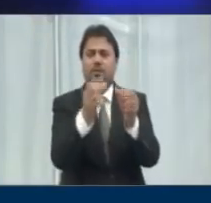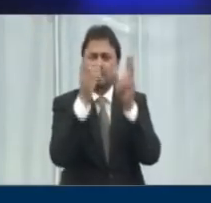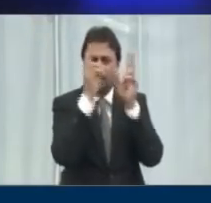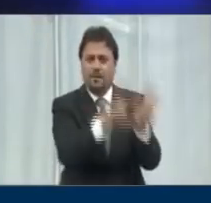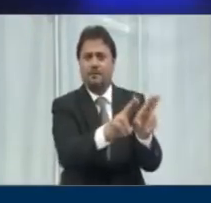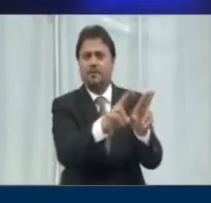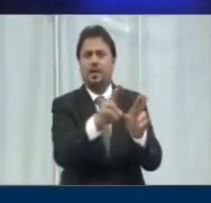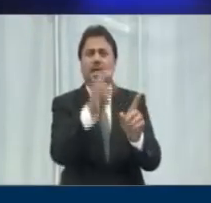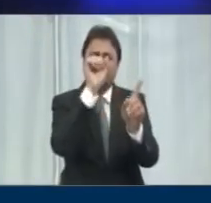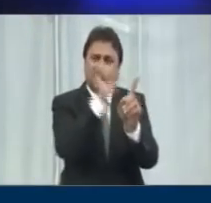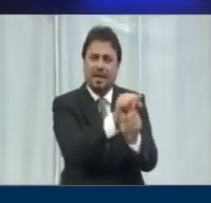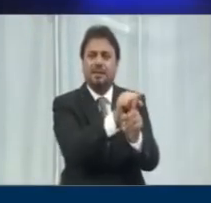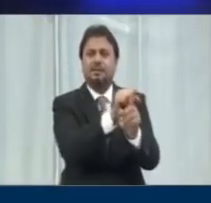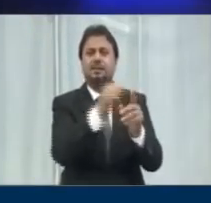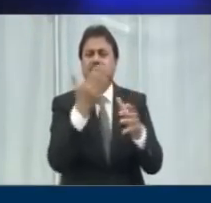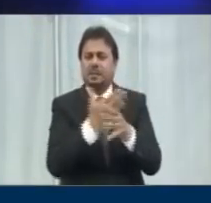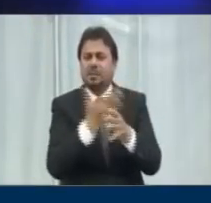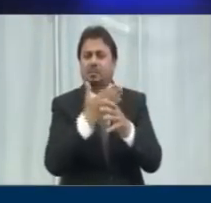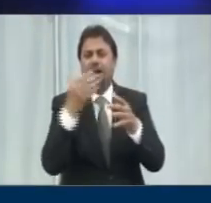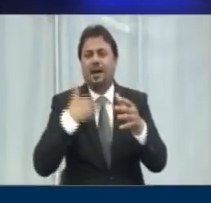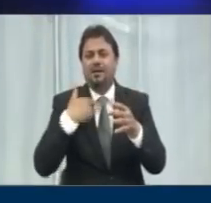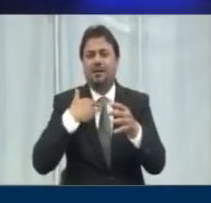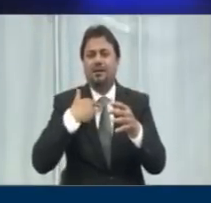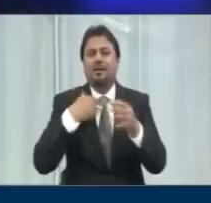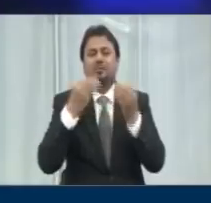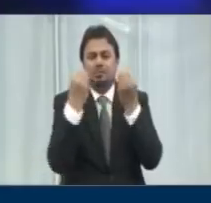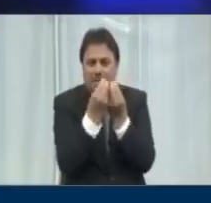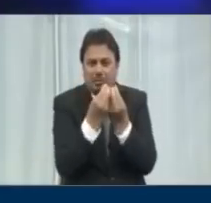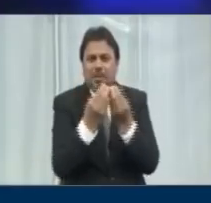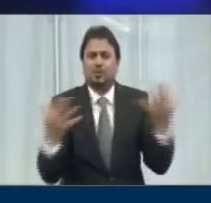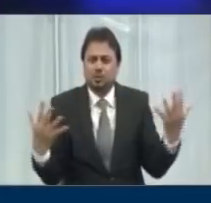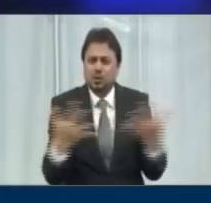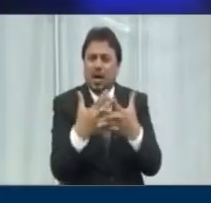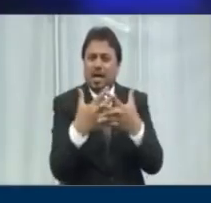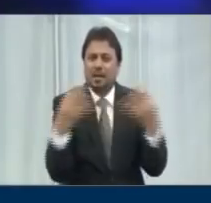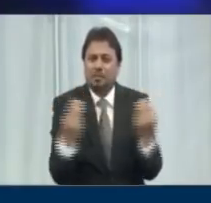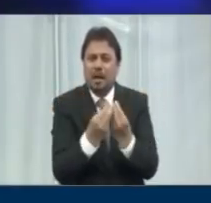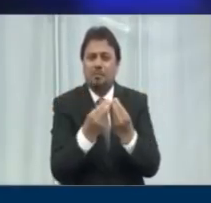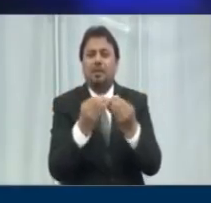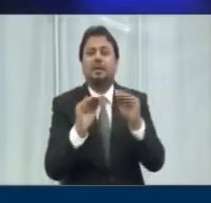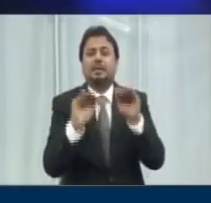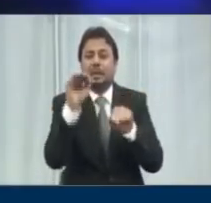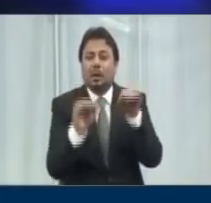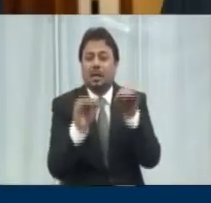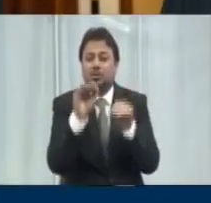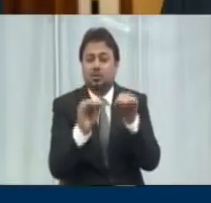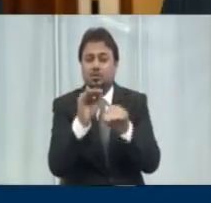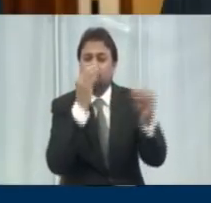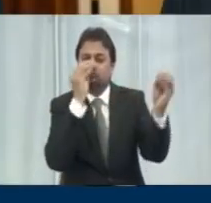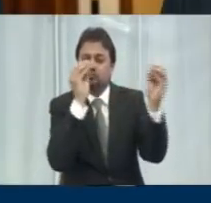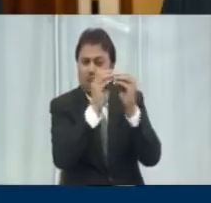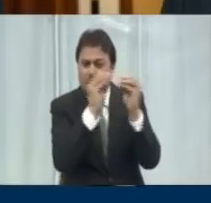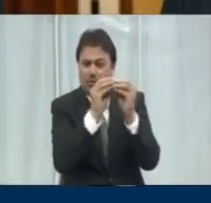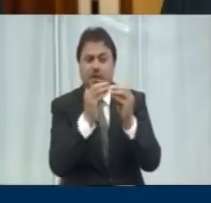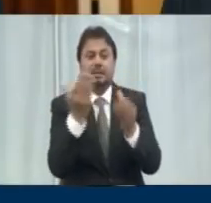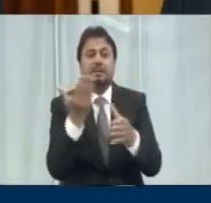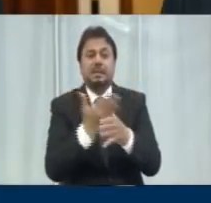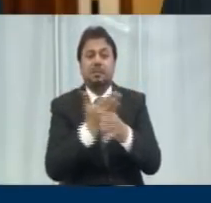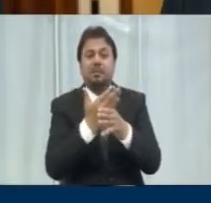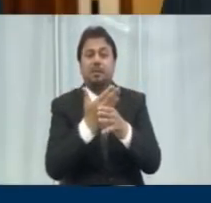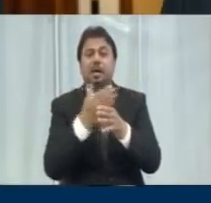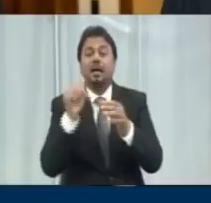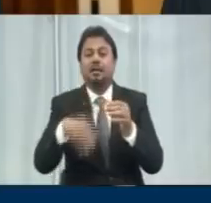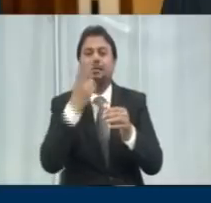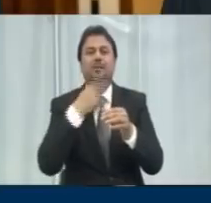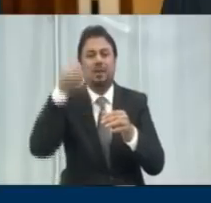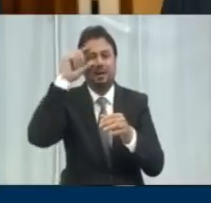ويراعي خصوصيته الفيدرالية مع احترام مبادئ الشراكة والتوازن والتوافق. وخلال استقباله رئيس تحالف